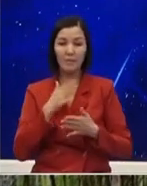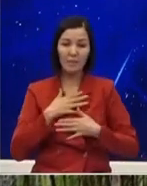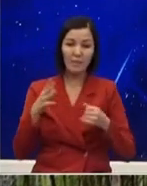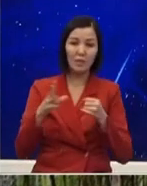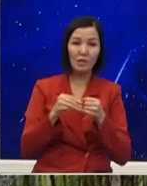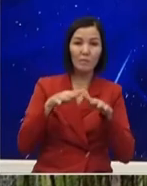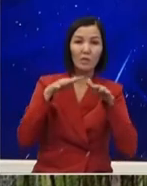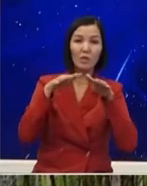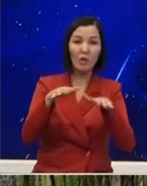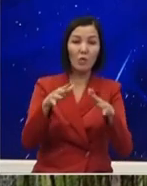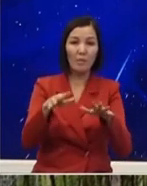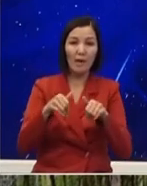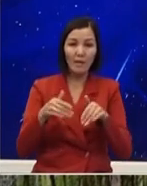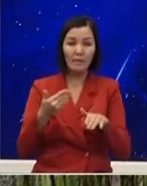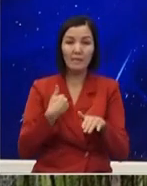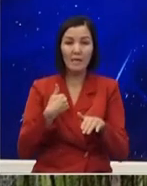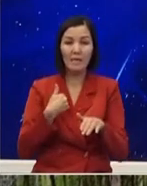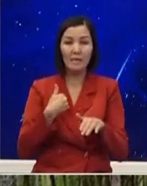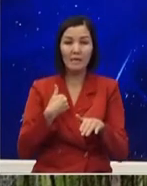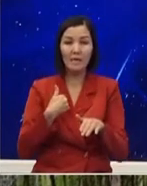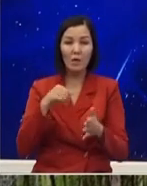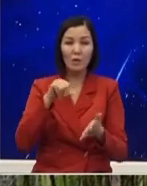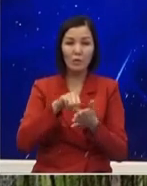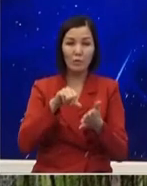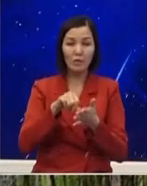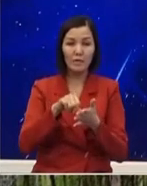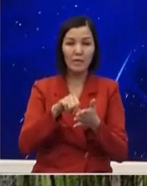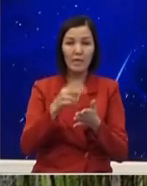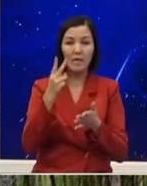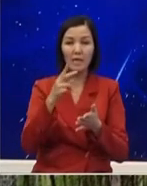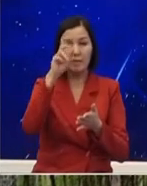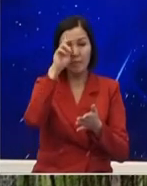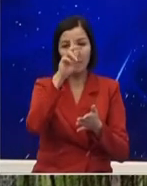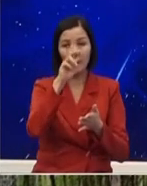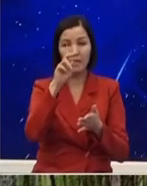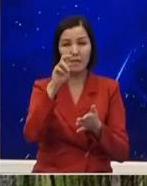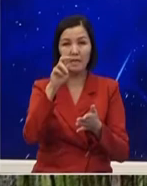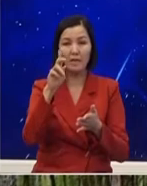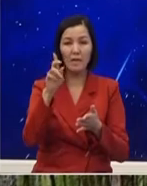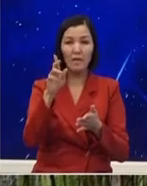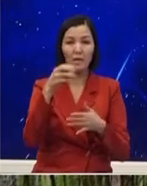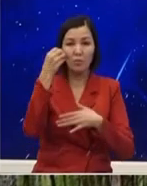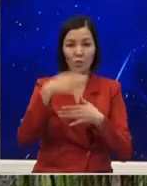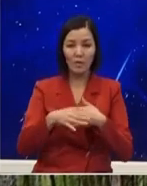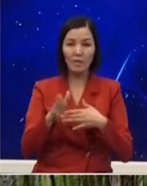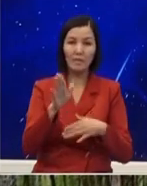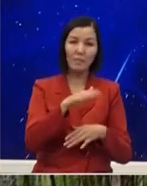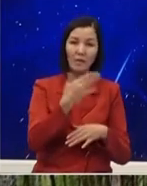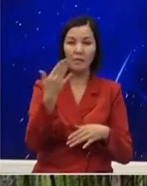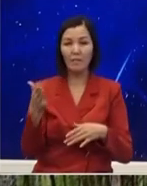келе жатты. Сол екі оттың ортасында деуге болады, Тезек Төреге атасы Абылай хан